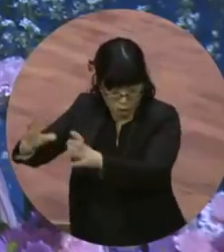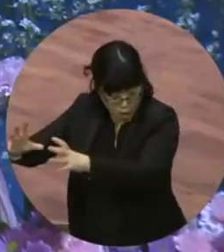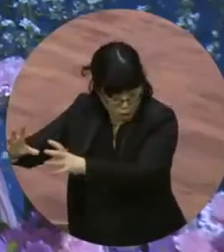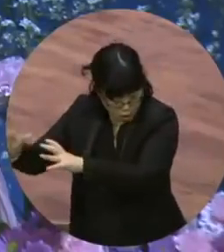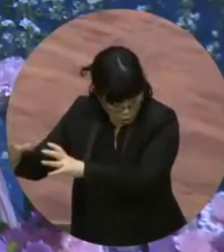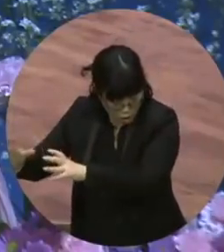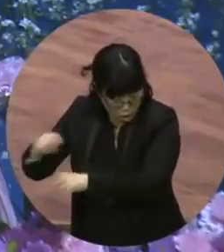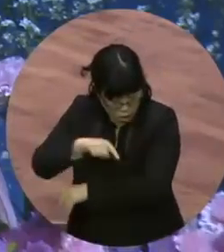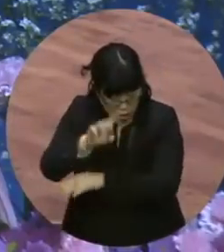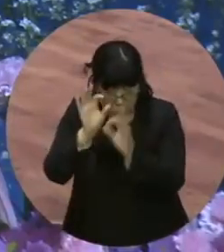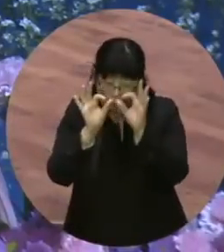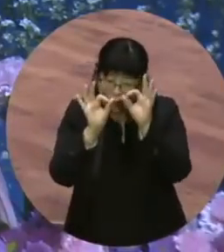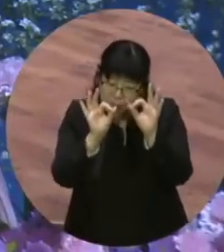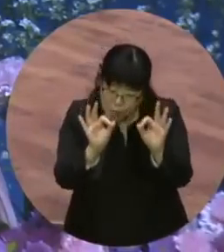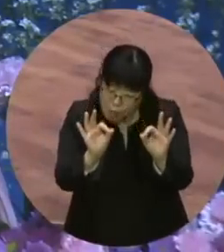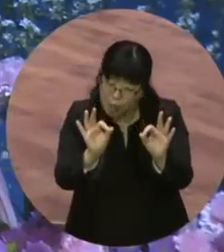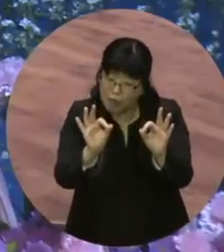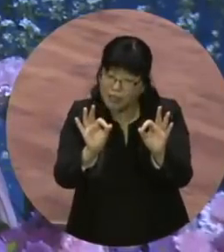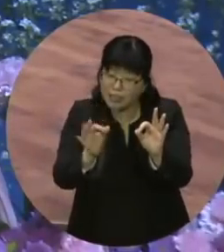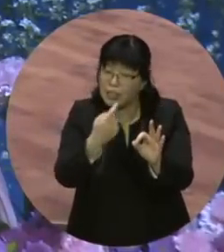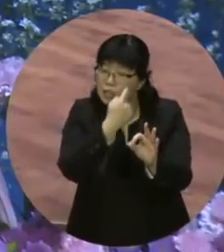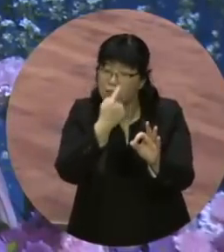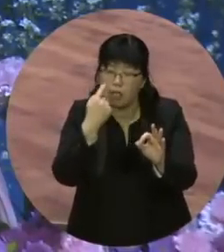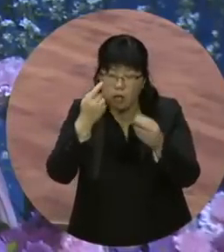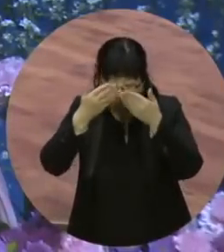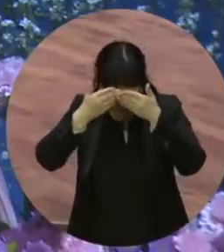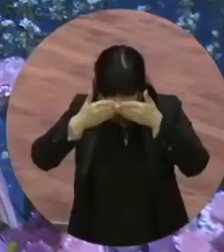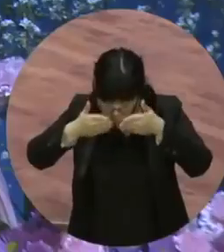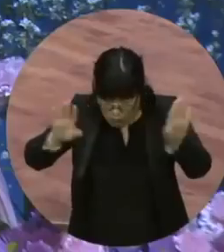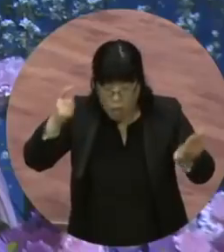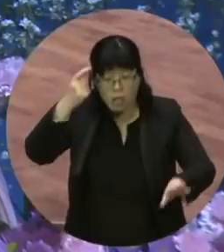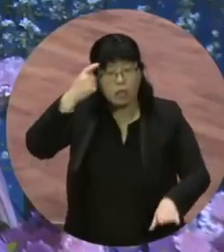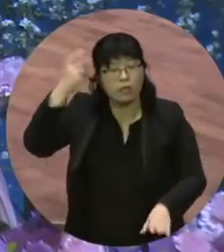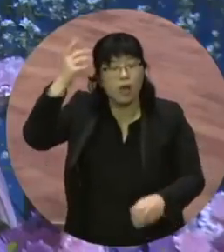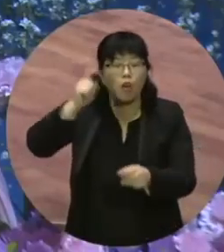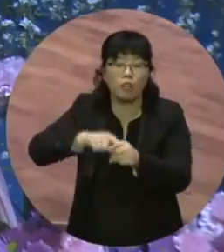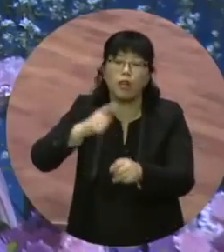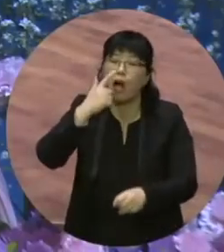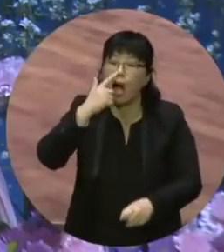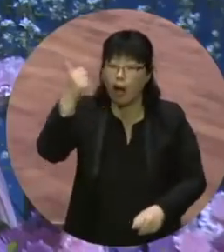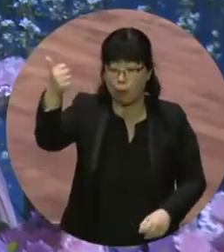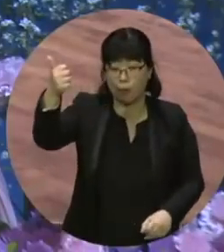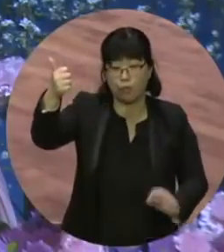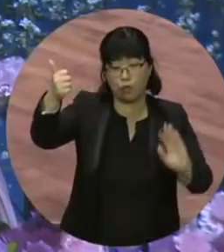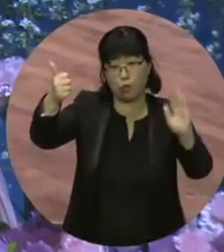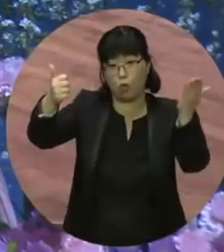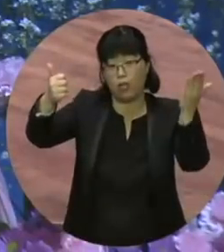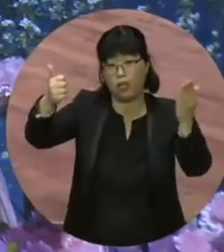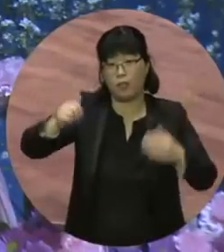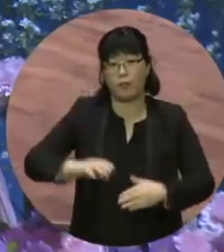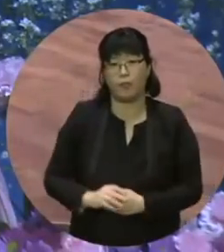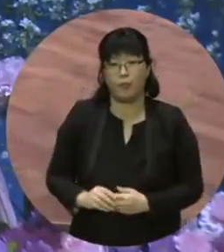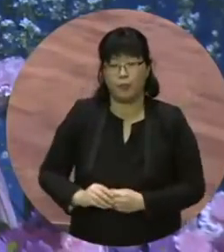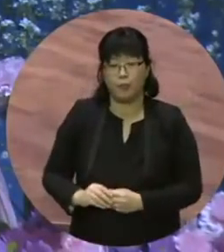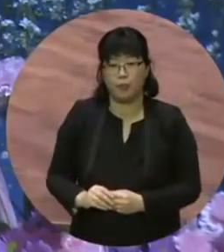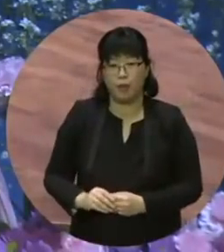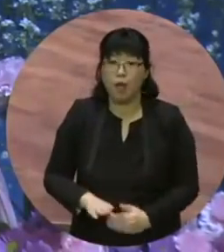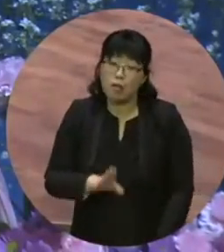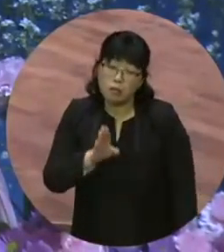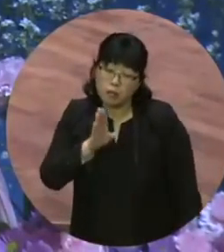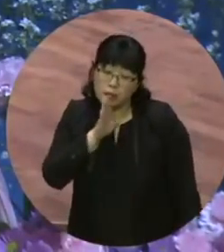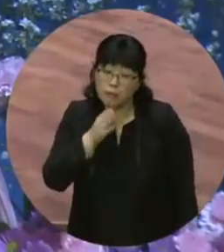그런 그릇으로. 자, 아브라함이 된 것은요, 본격적으로 뭐요? 복의 군은